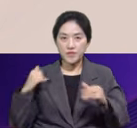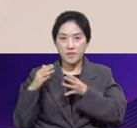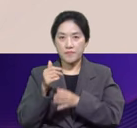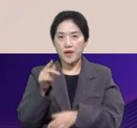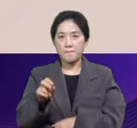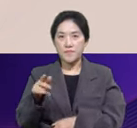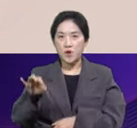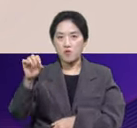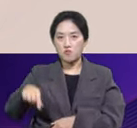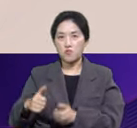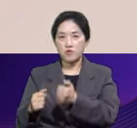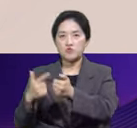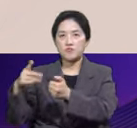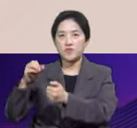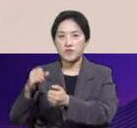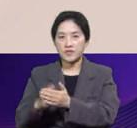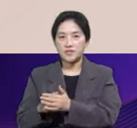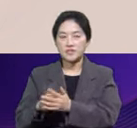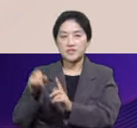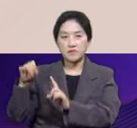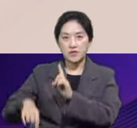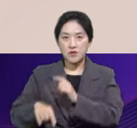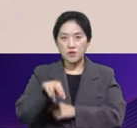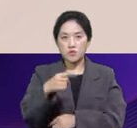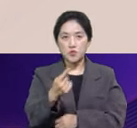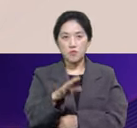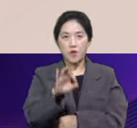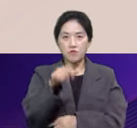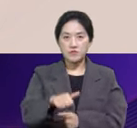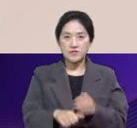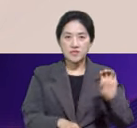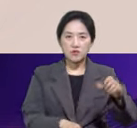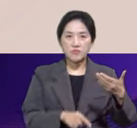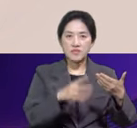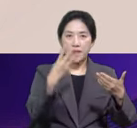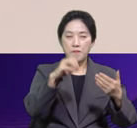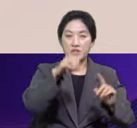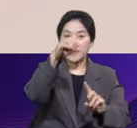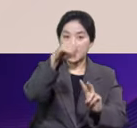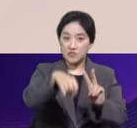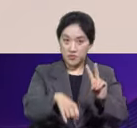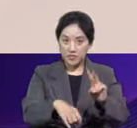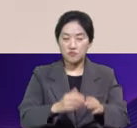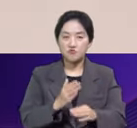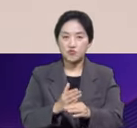후보 50.6%로 1위, 민주당 소병훈 후보 49.4%로 2위입니다.